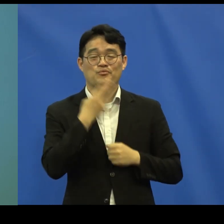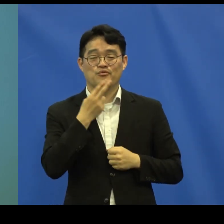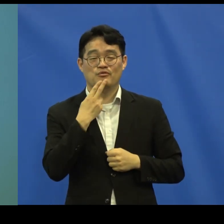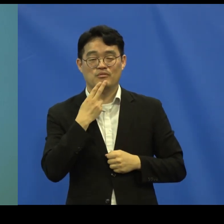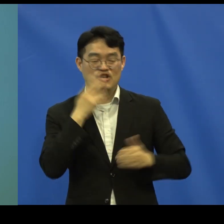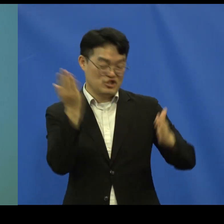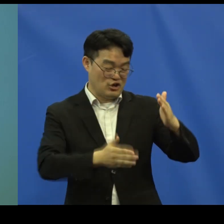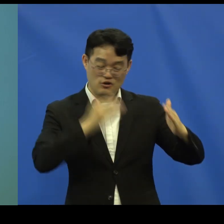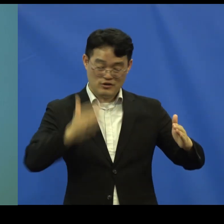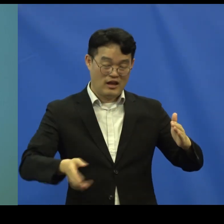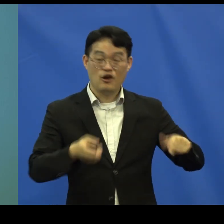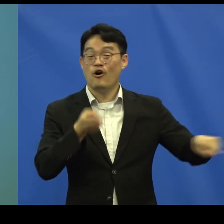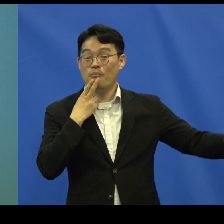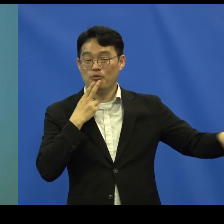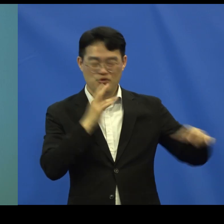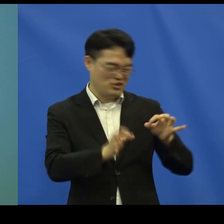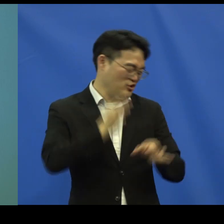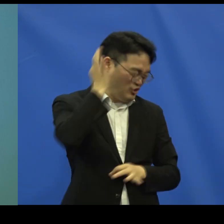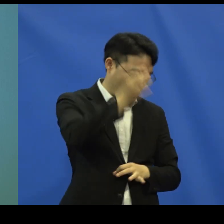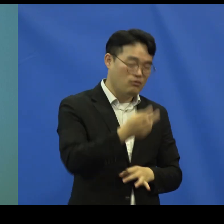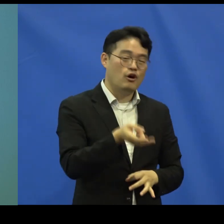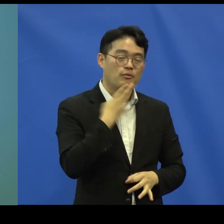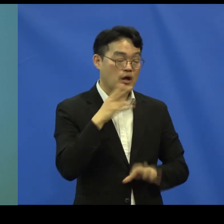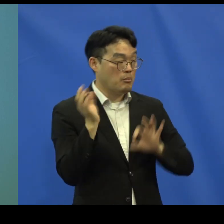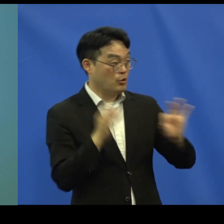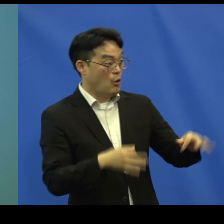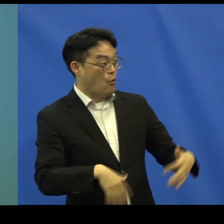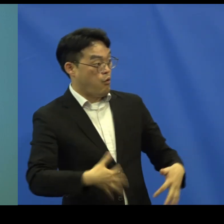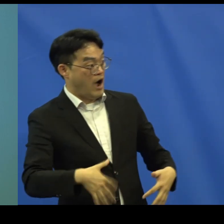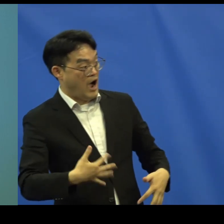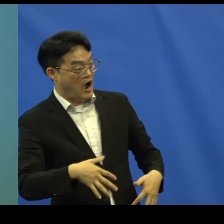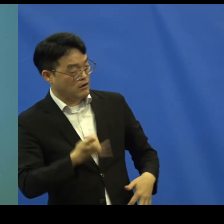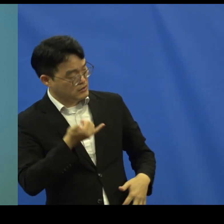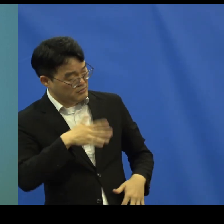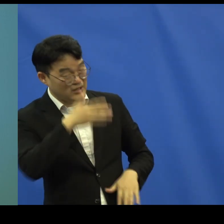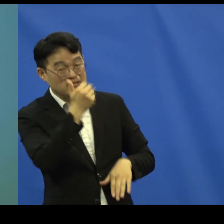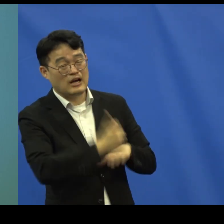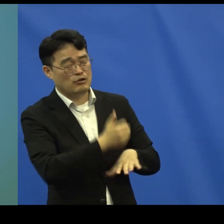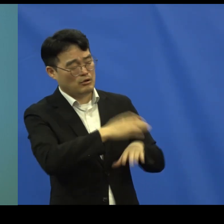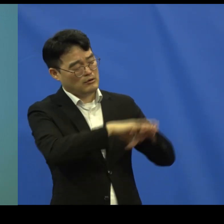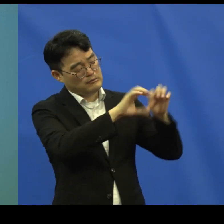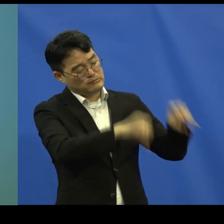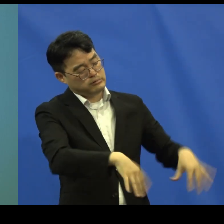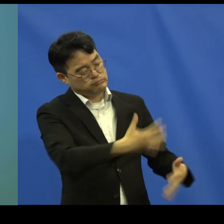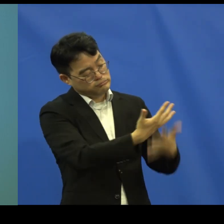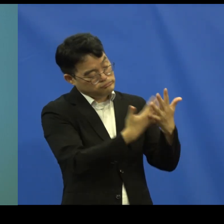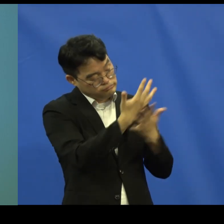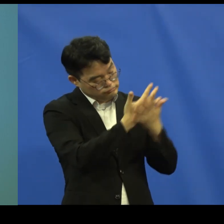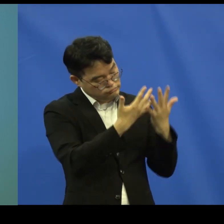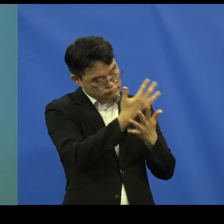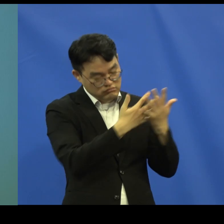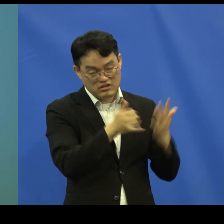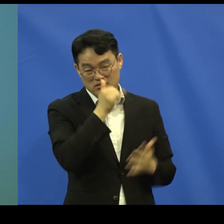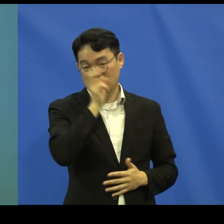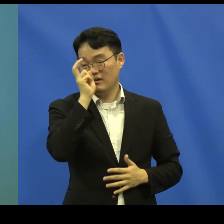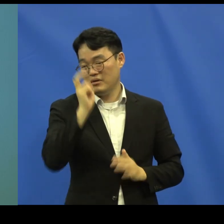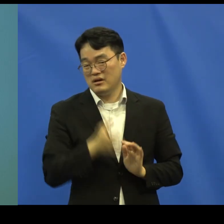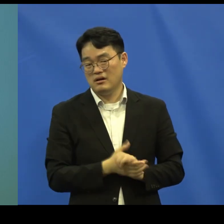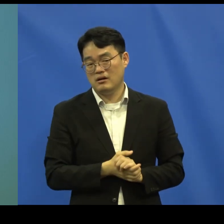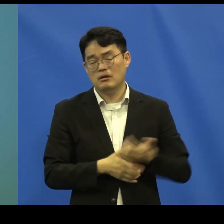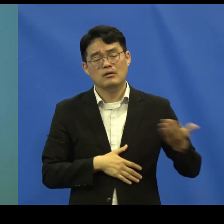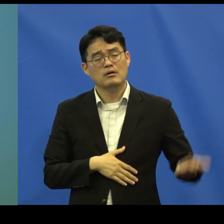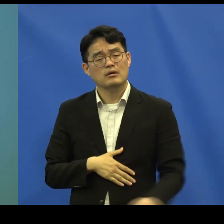권력은 없고 영원한 권력도 없어요. 아무리 대단해 보여도 아침 안개와 같다. 그러니까 사도 요한에게 밤모섬에 유배되어